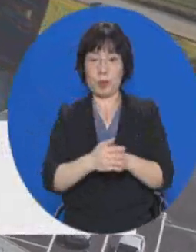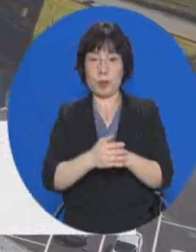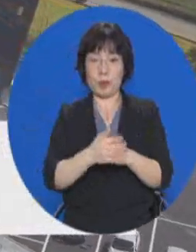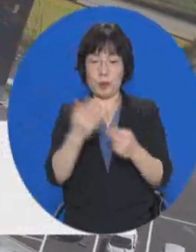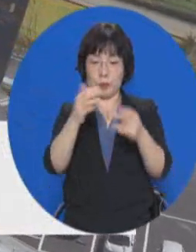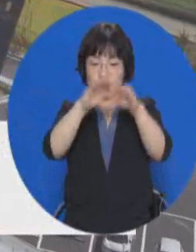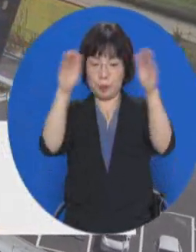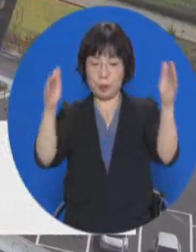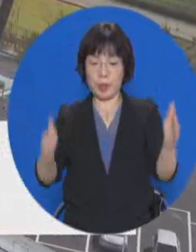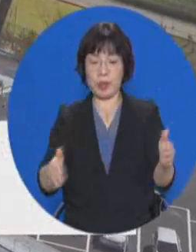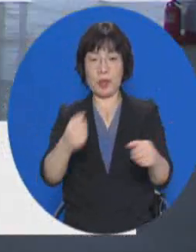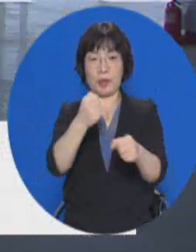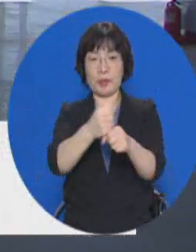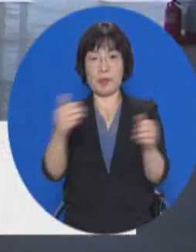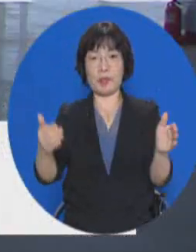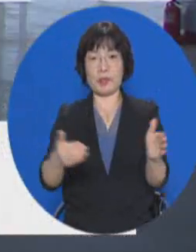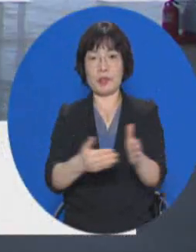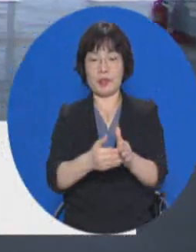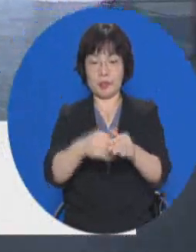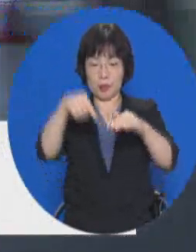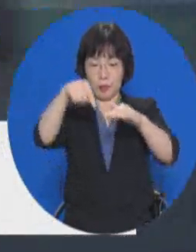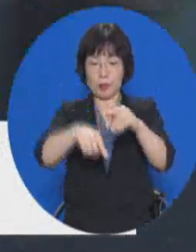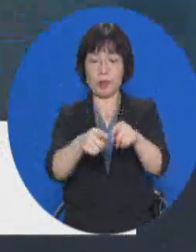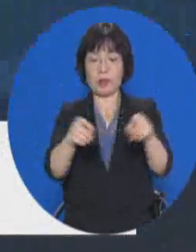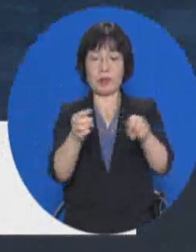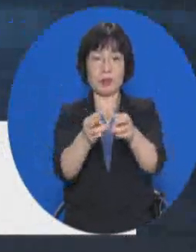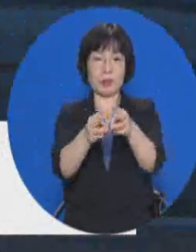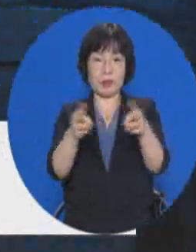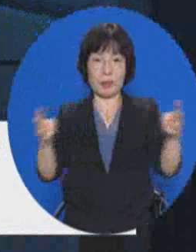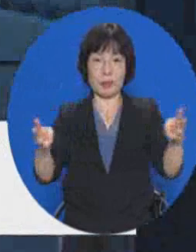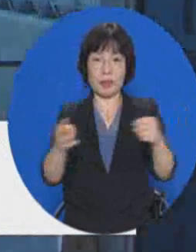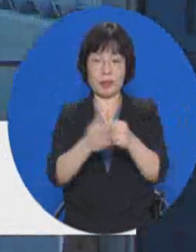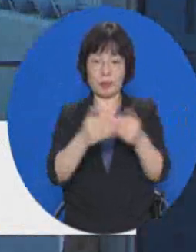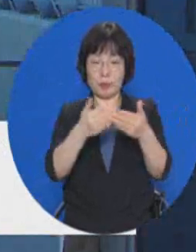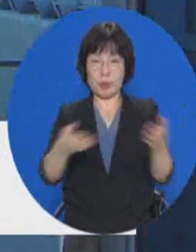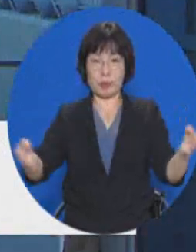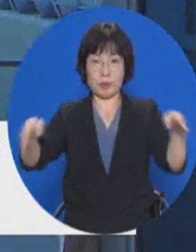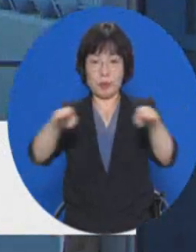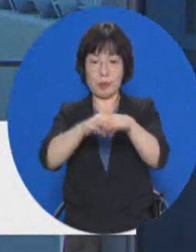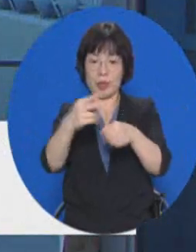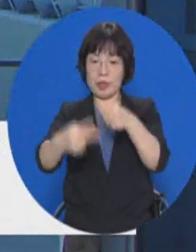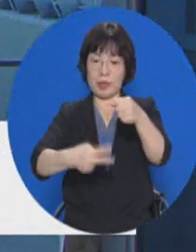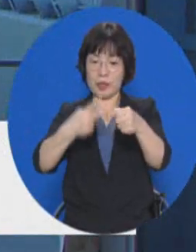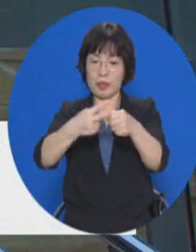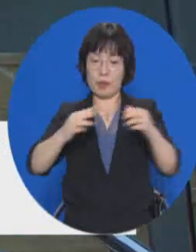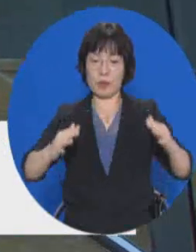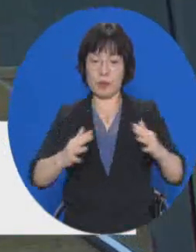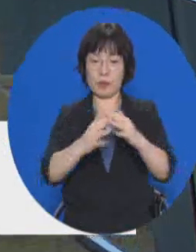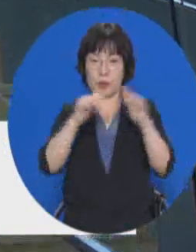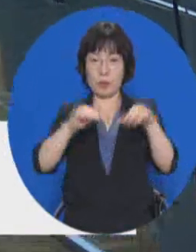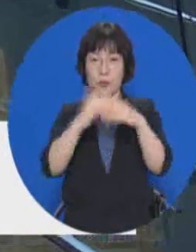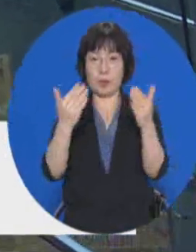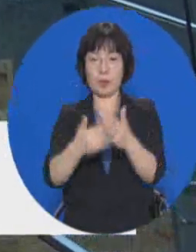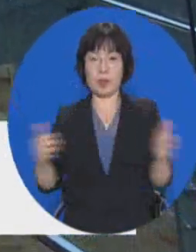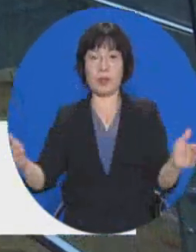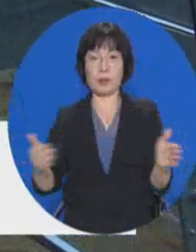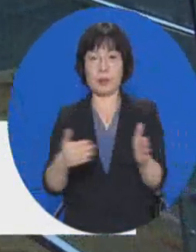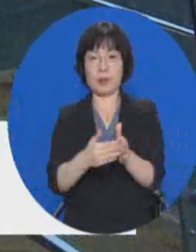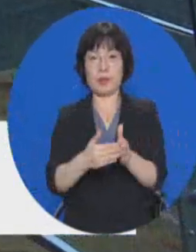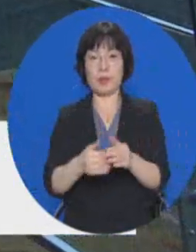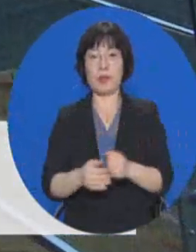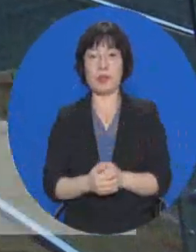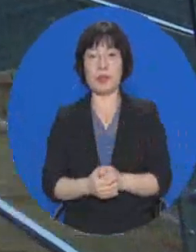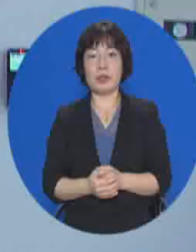위용을 드러냈습니다. 지하 1층, 지상 3층 규모의 미술관은 2년 내에 공사 끝에 최근